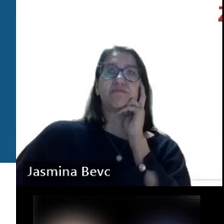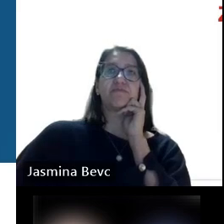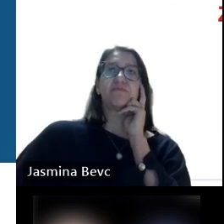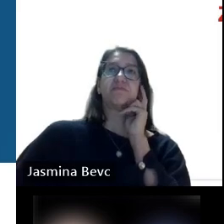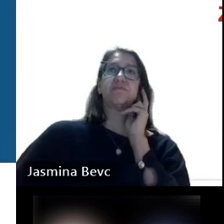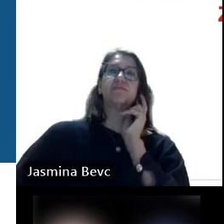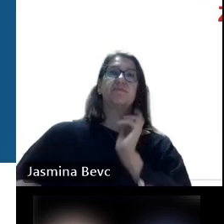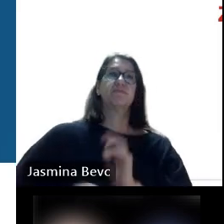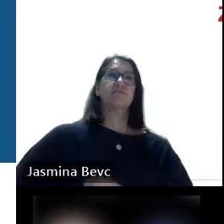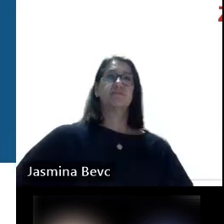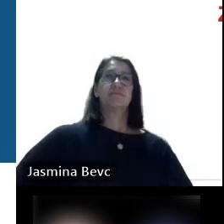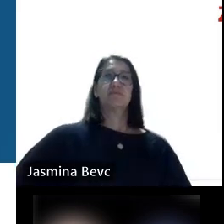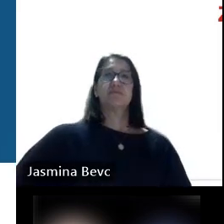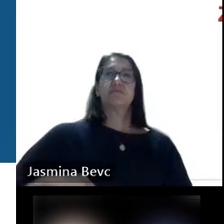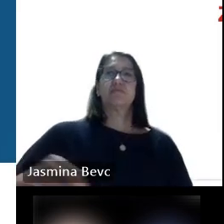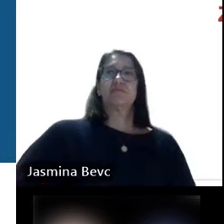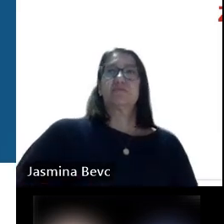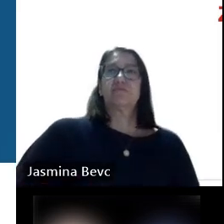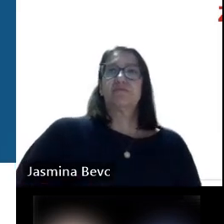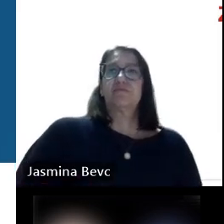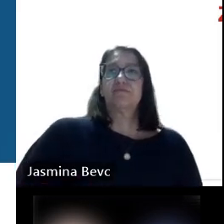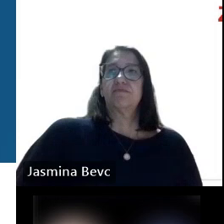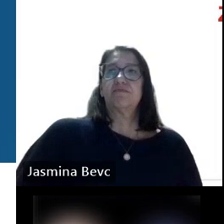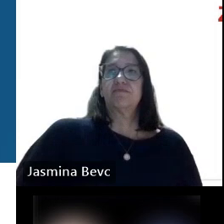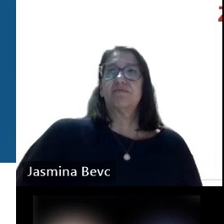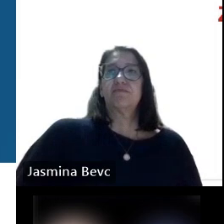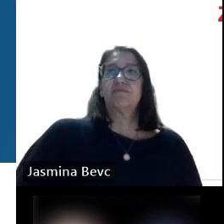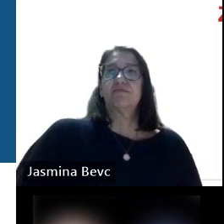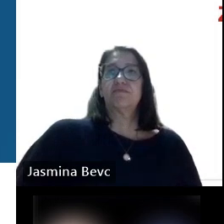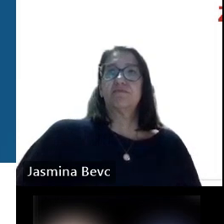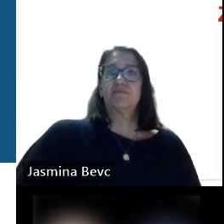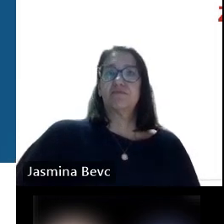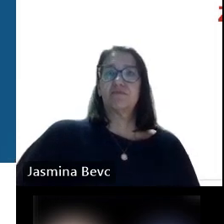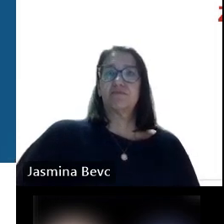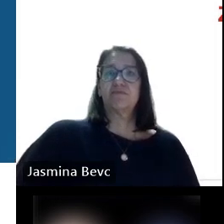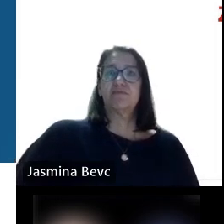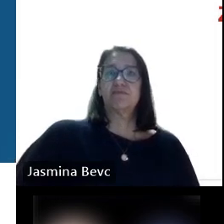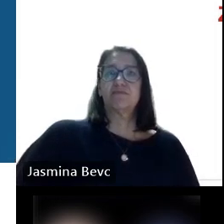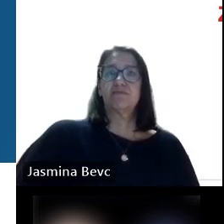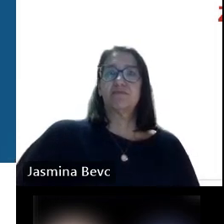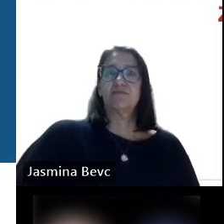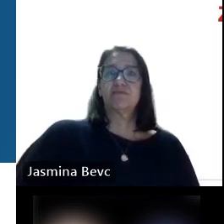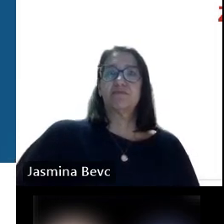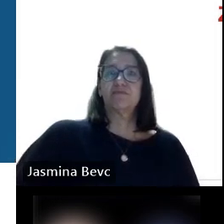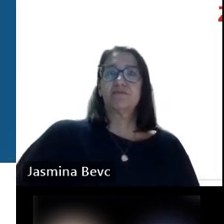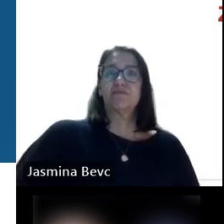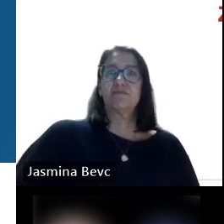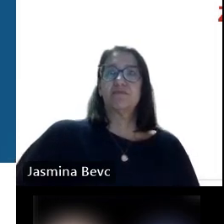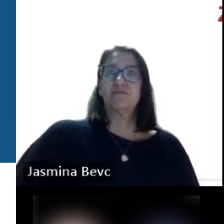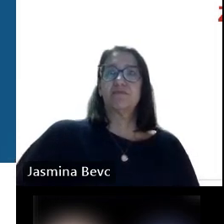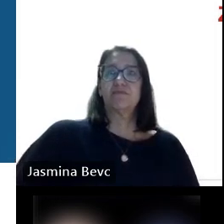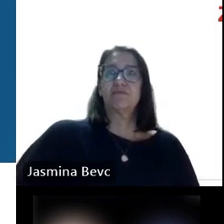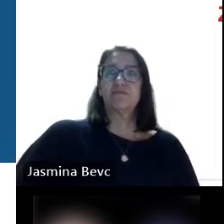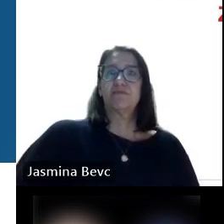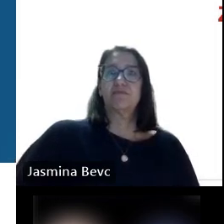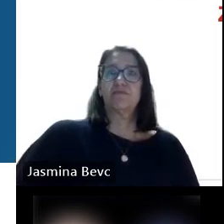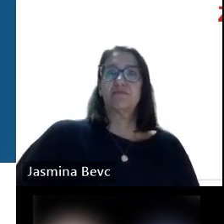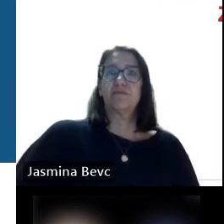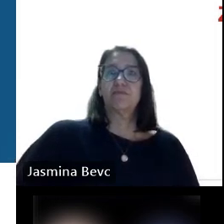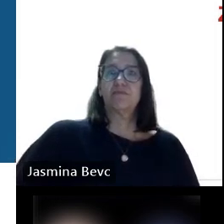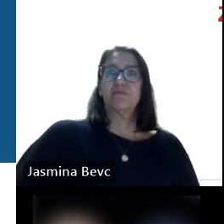pri kotlih na uplinjanje, ne, ki imamo velike zalogovnike, 500, 1000 litrov in tam